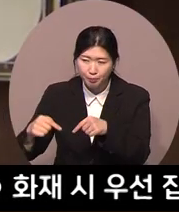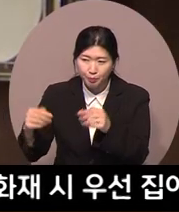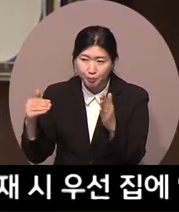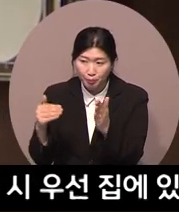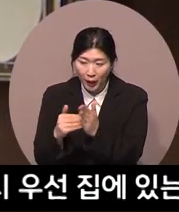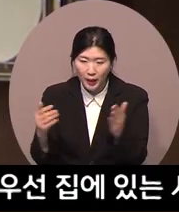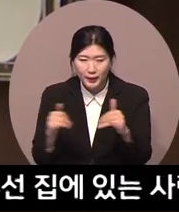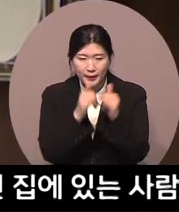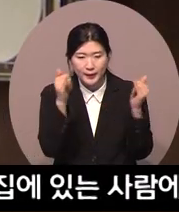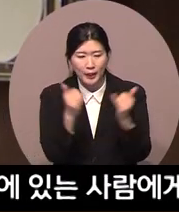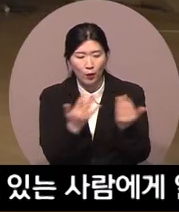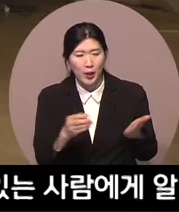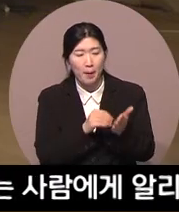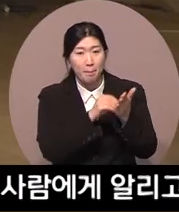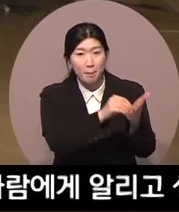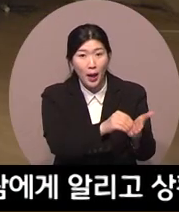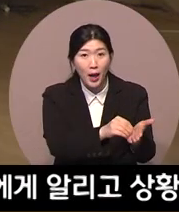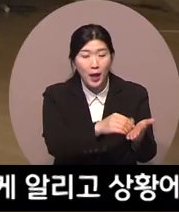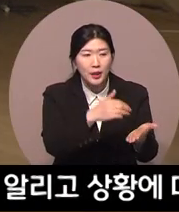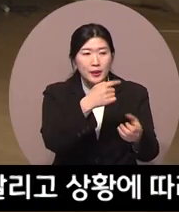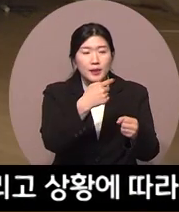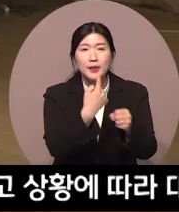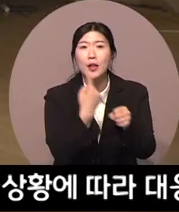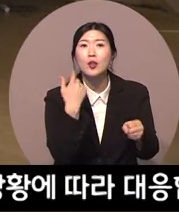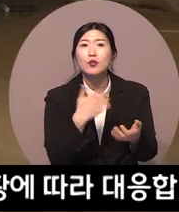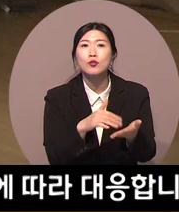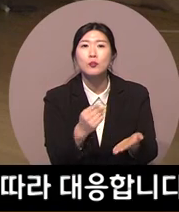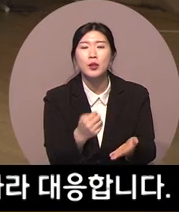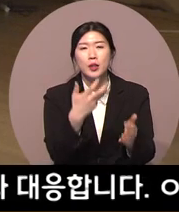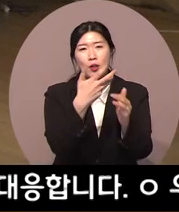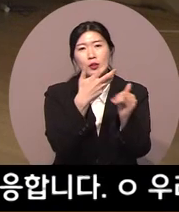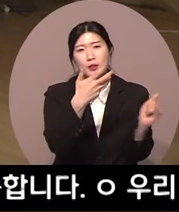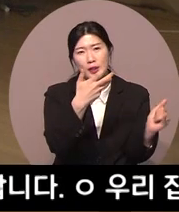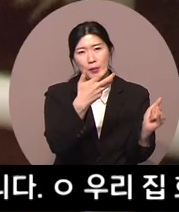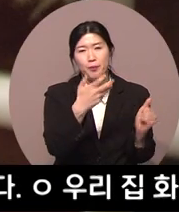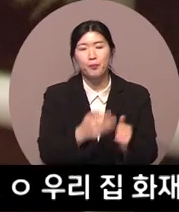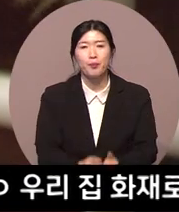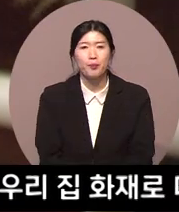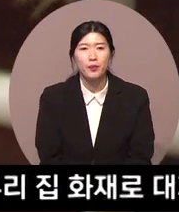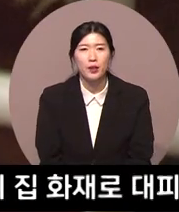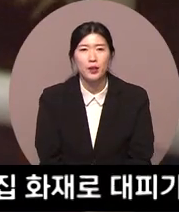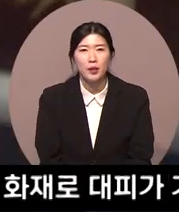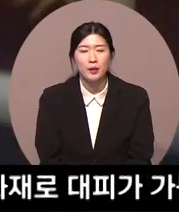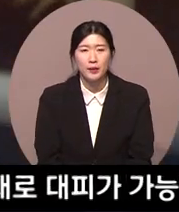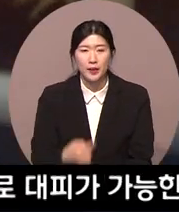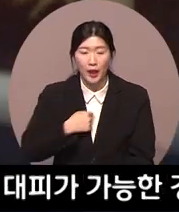사회에 나선 노숙은 지난해에만 여명에 달합니다 하기